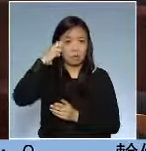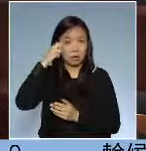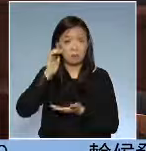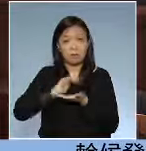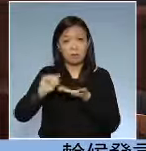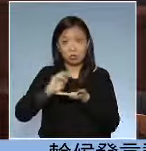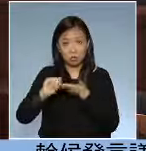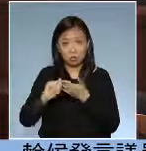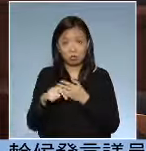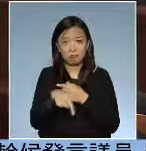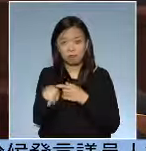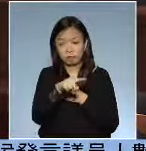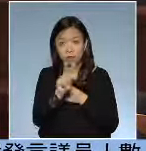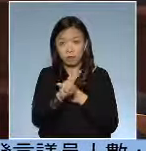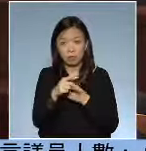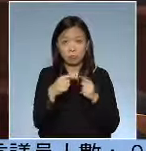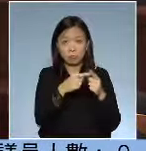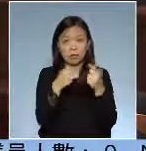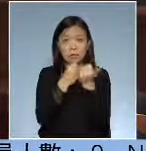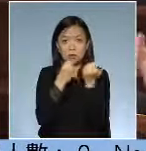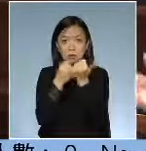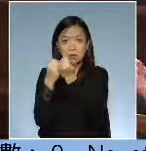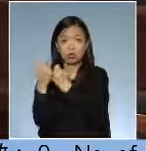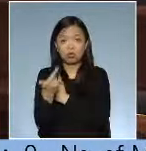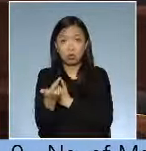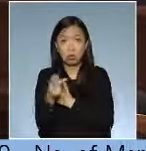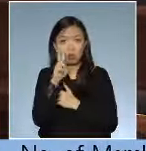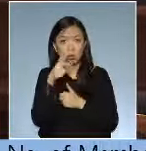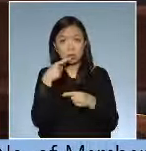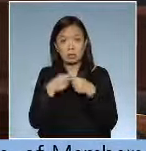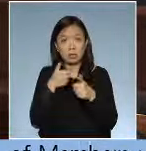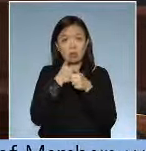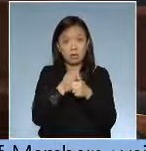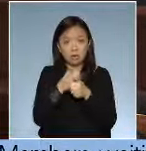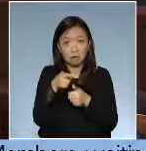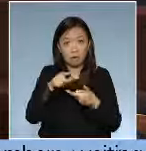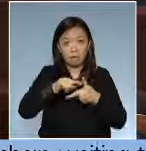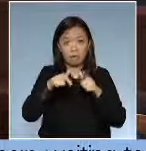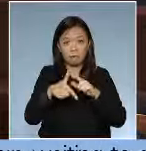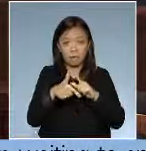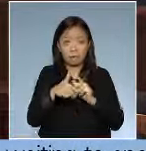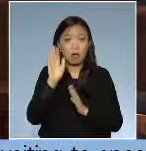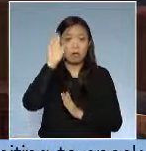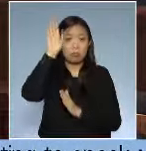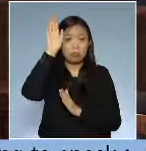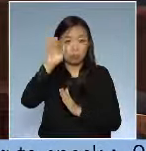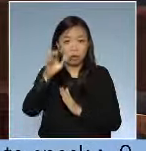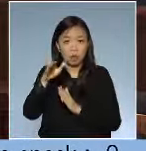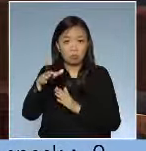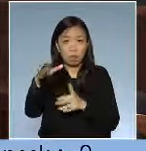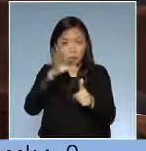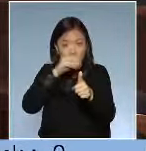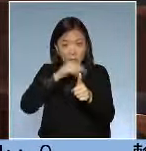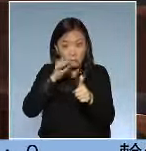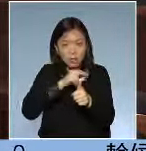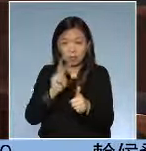嘅支持者，佢哋如果跟住你哋呢啲方向走，以後都學你哋一樣，尤其年青